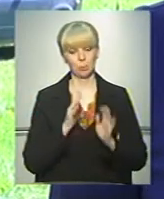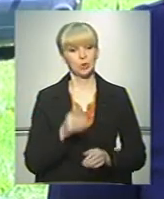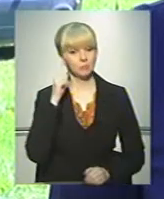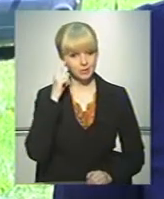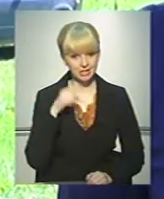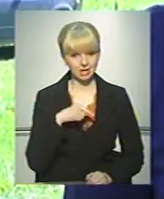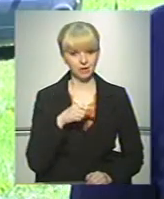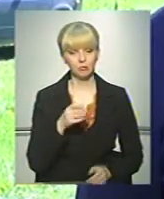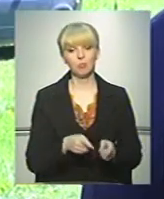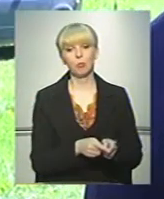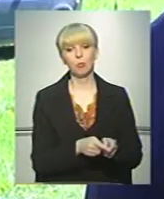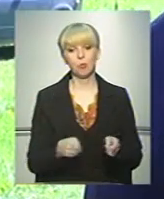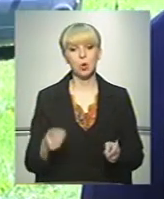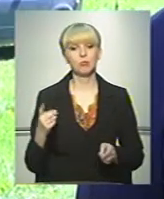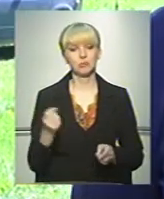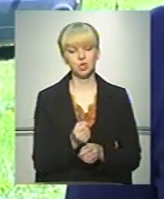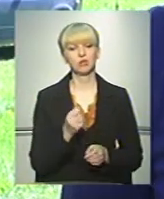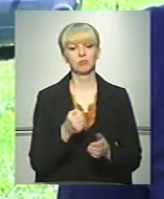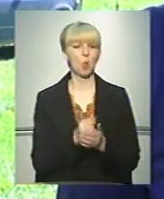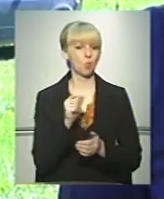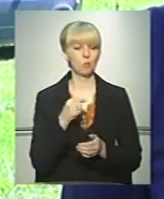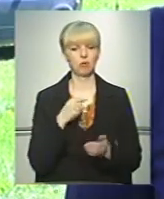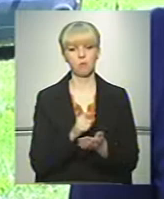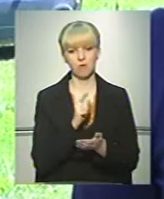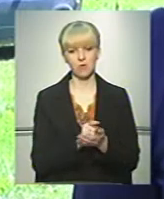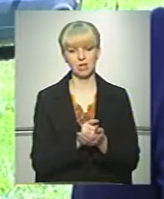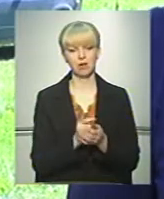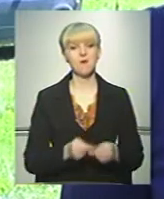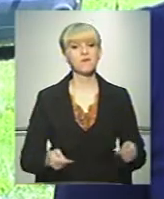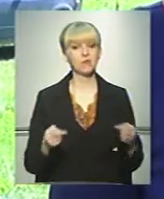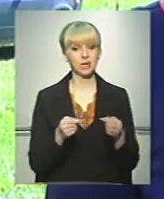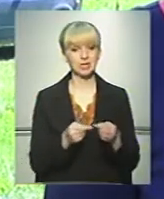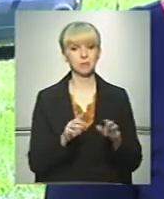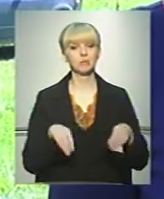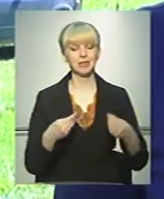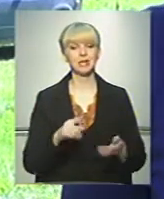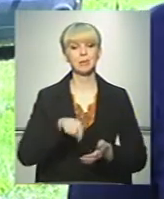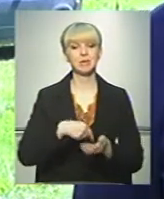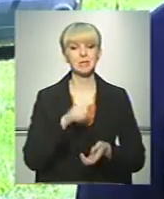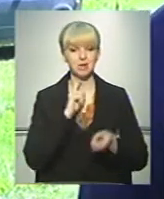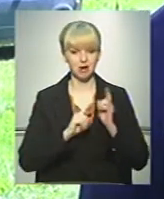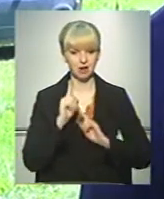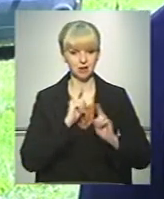знати. Ну, протягом тижня до понеділка ми маємо визначитись і надати міській раді